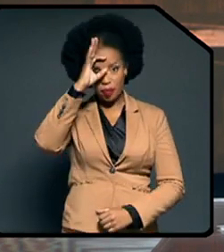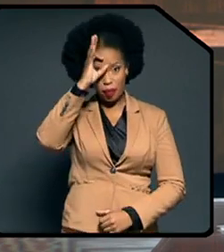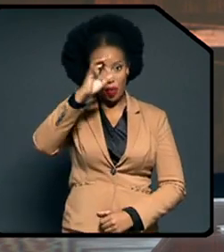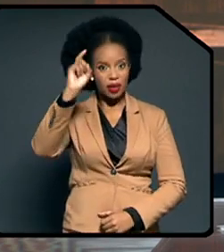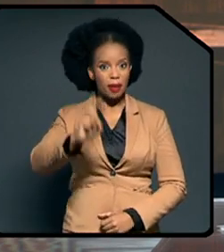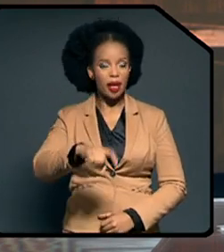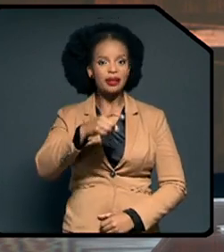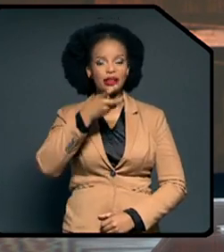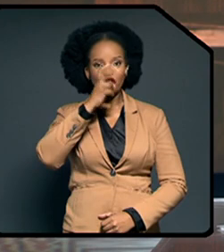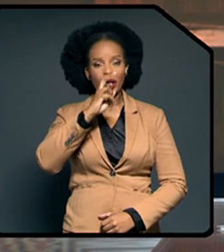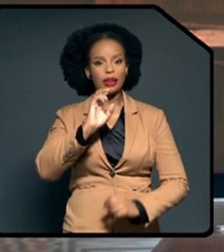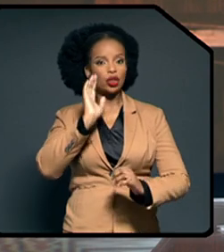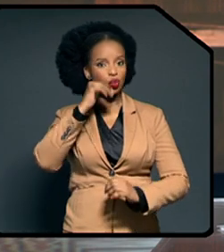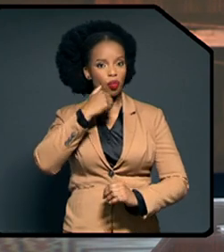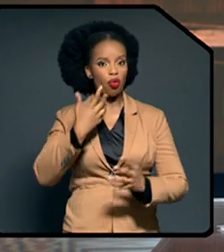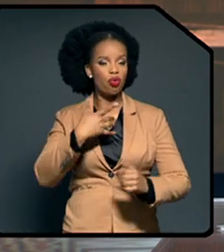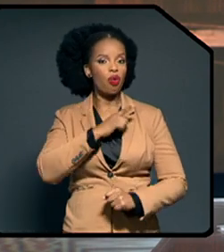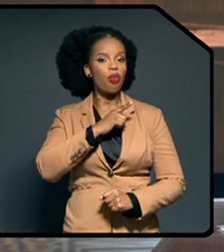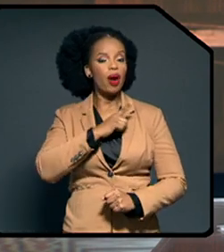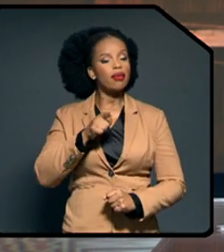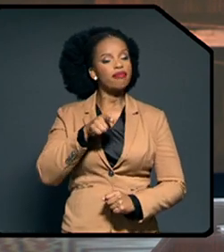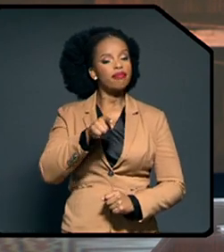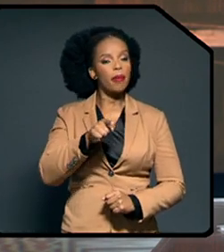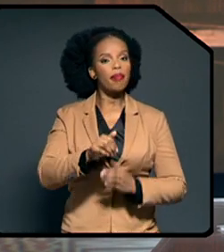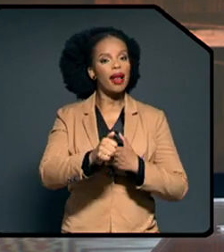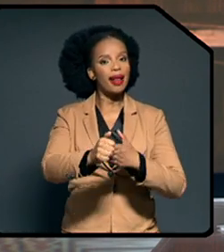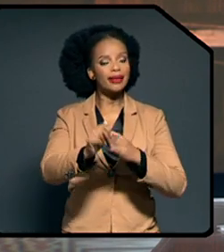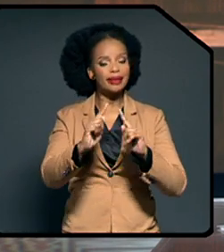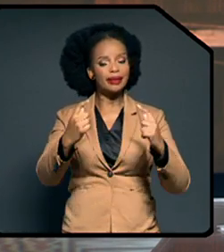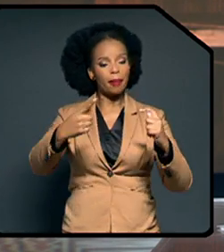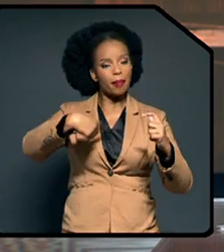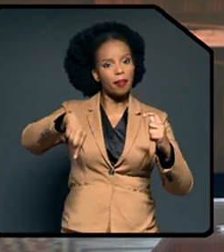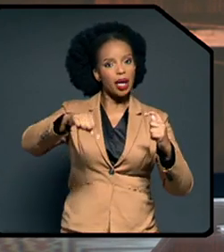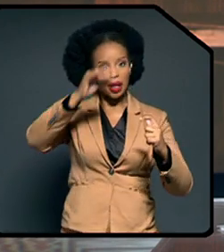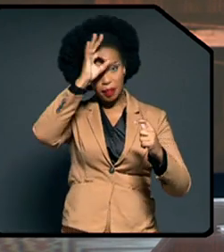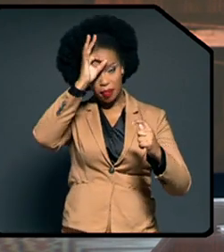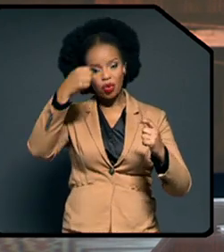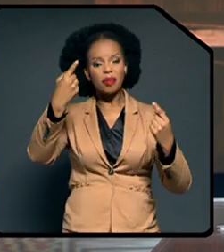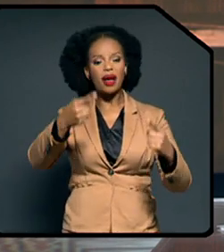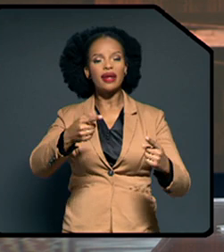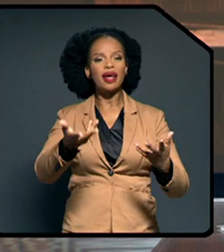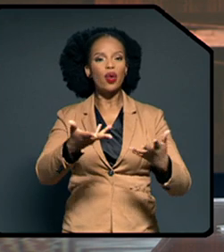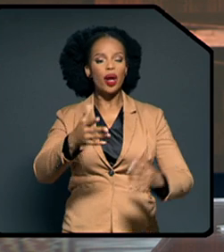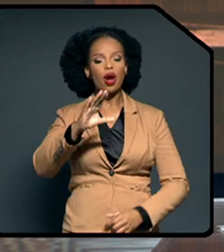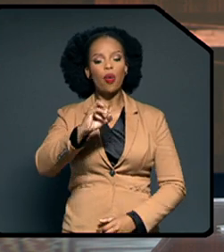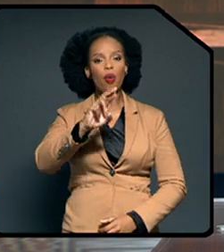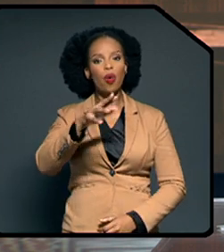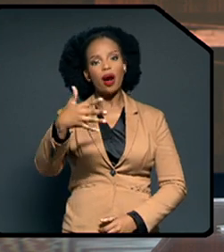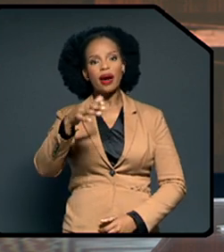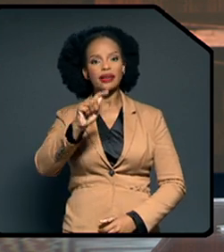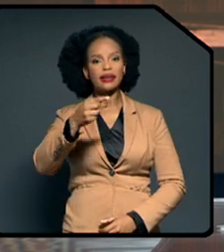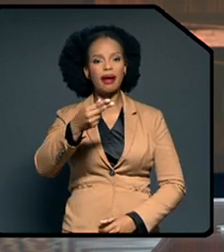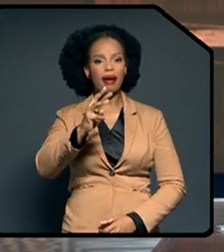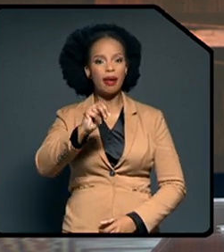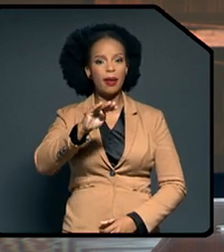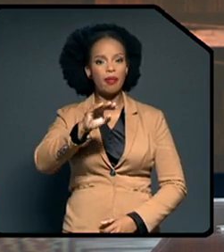yomthetho lo kaMasemula ebekhokela igqiza beliyokuhlola ukhuseleko kwisikhululo senqwelomoya samazwe